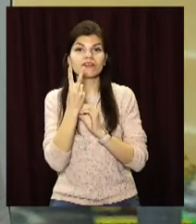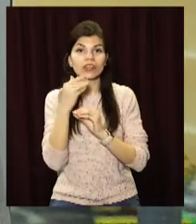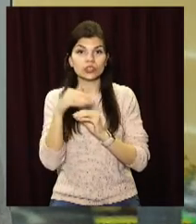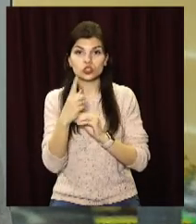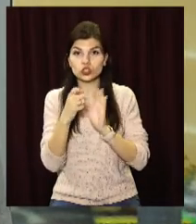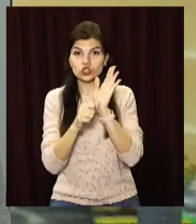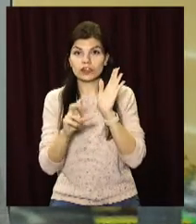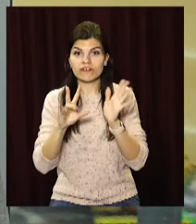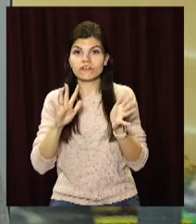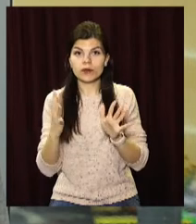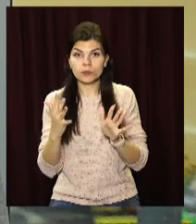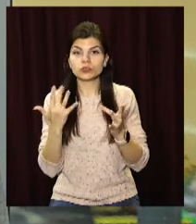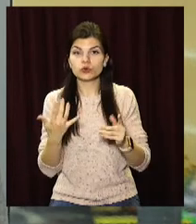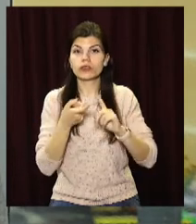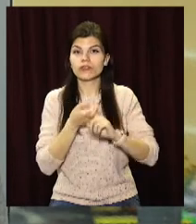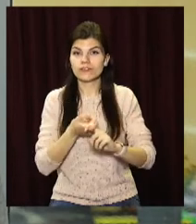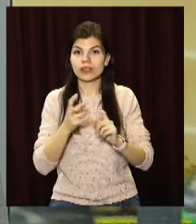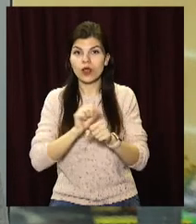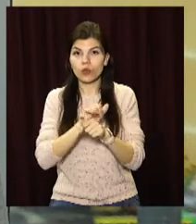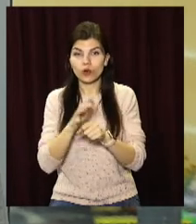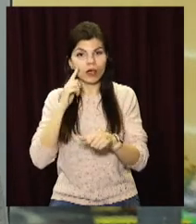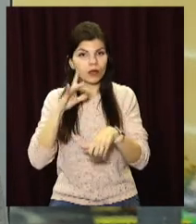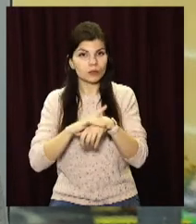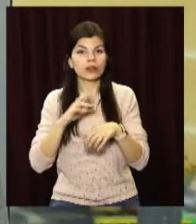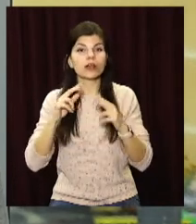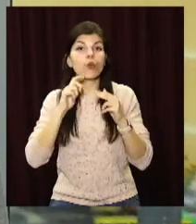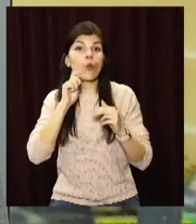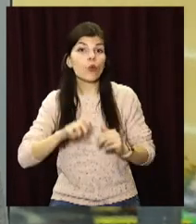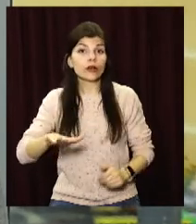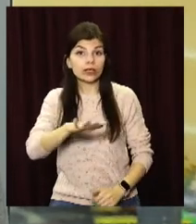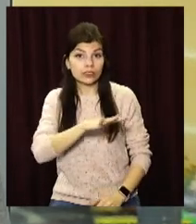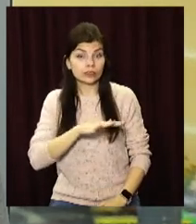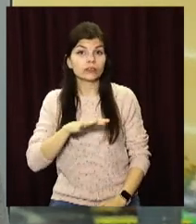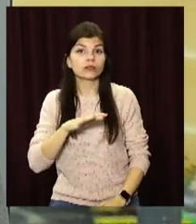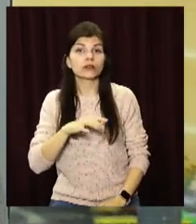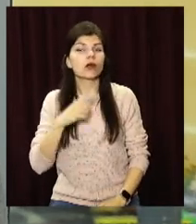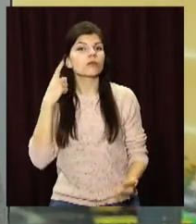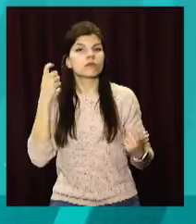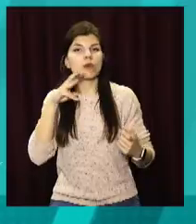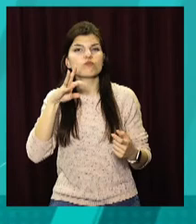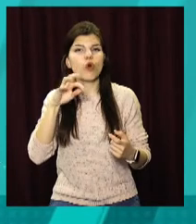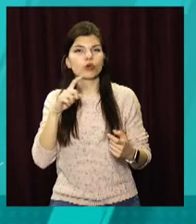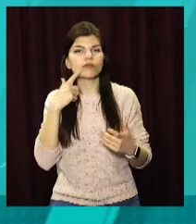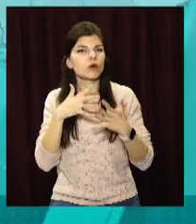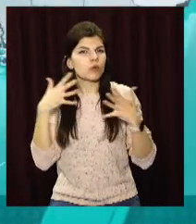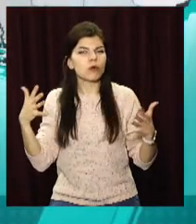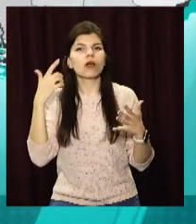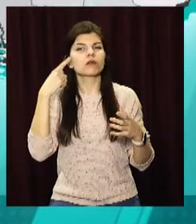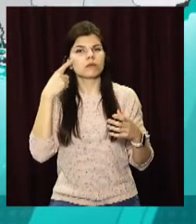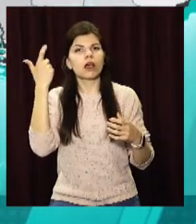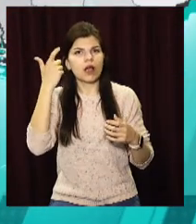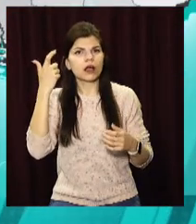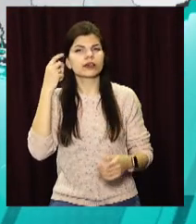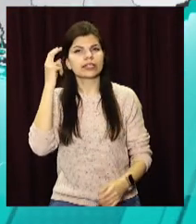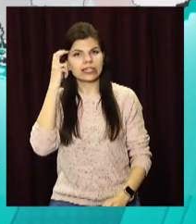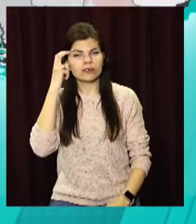12 162 випадки – стільки інфікованих на ковід зареєстрували в Україні за останню добу. За даними МОЗ, найбільша кількість у Харківській,